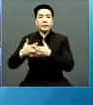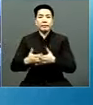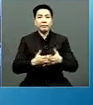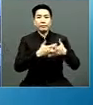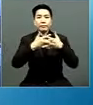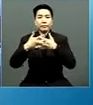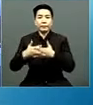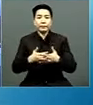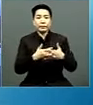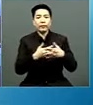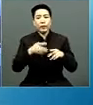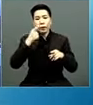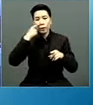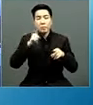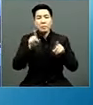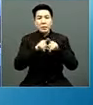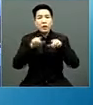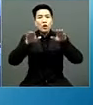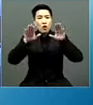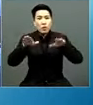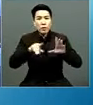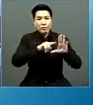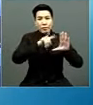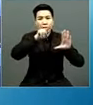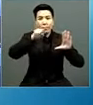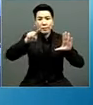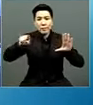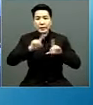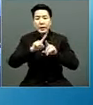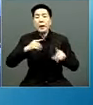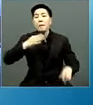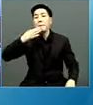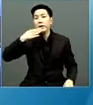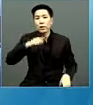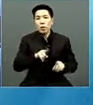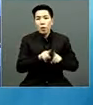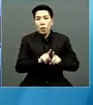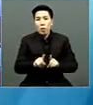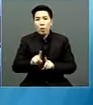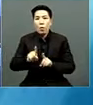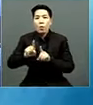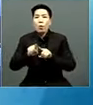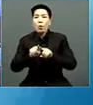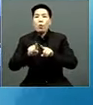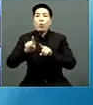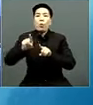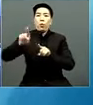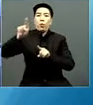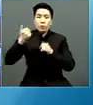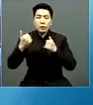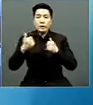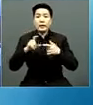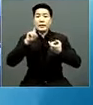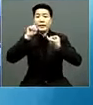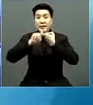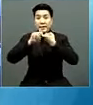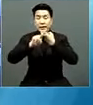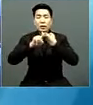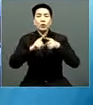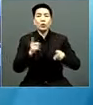จะทรงตัวออกมาทางลดลงนิดหน่อยนะครับแต่บราซิลยังคงทรงตัวออกไปทางสูงขึ้นรัสเซียนะครับ